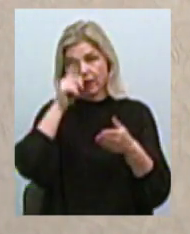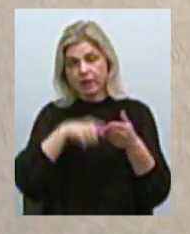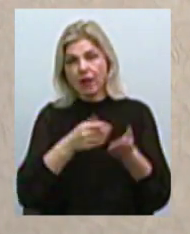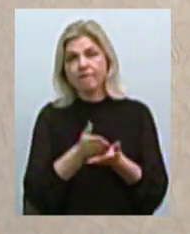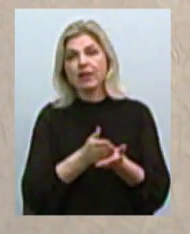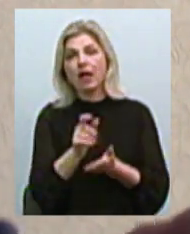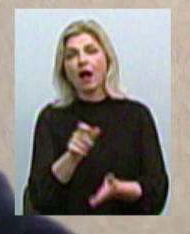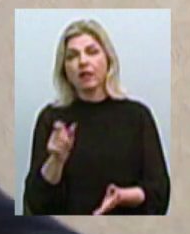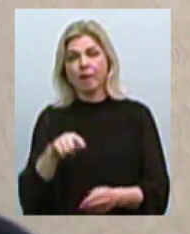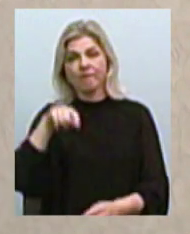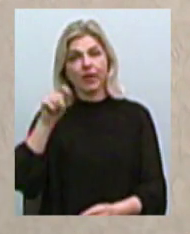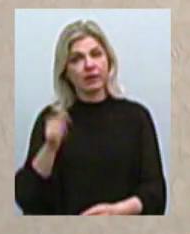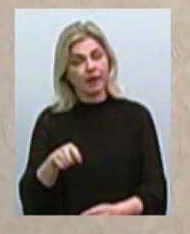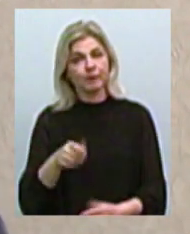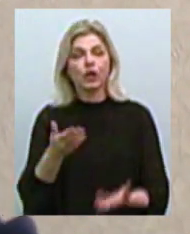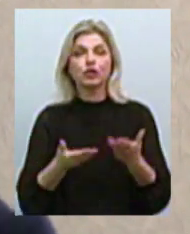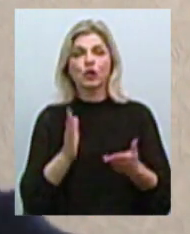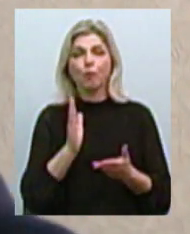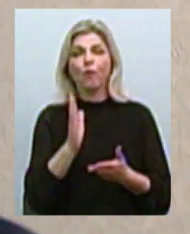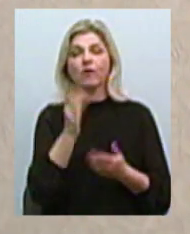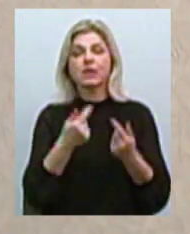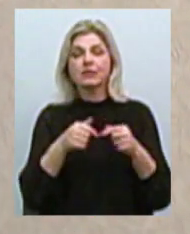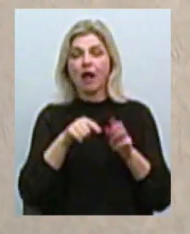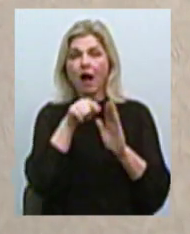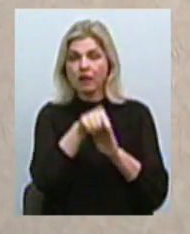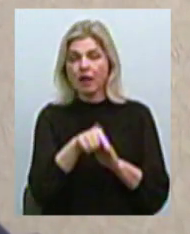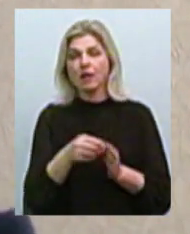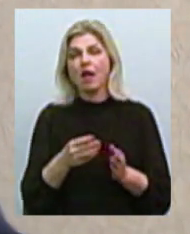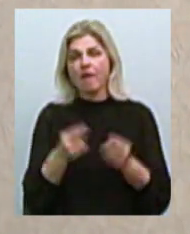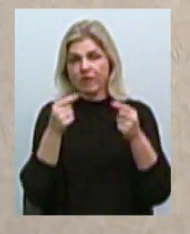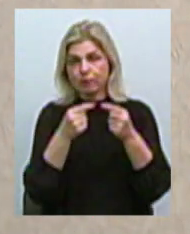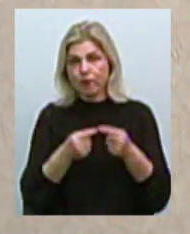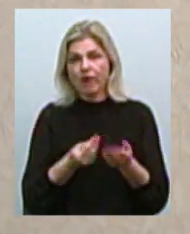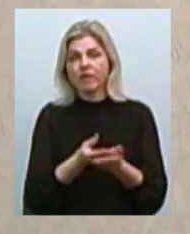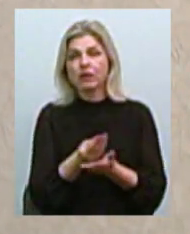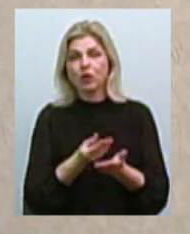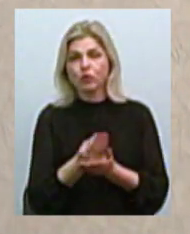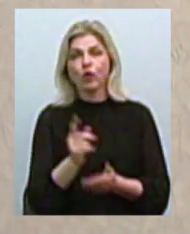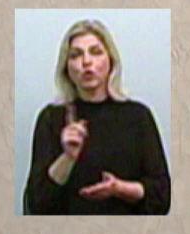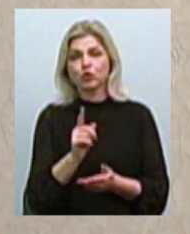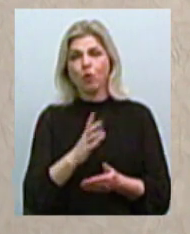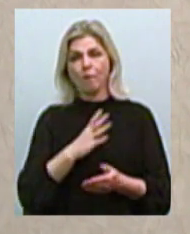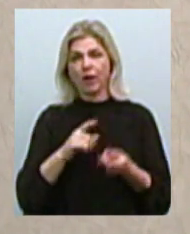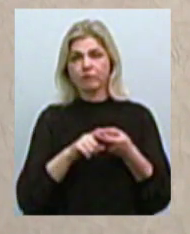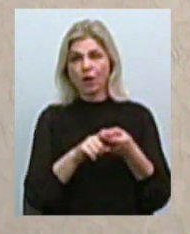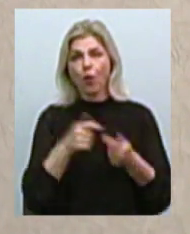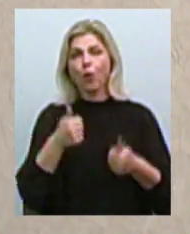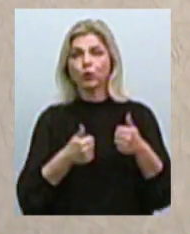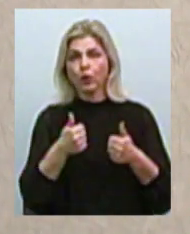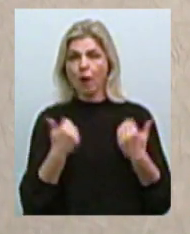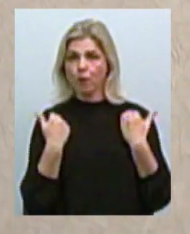війни? Чи буде заклад відповідно фінансуватись для того, щоб бути дійсно конкурентним,